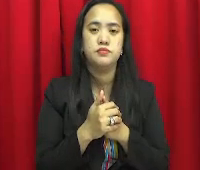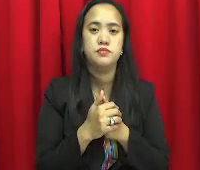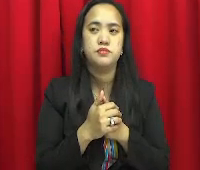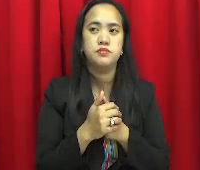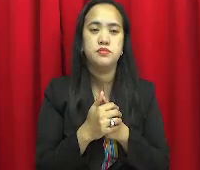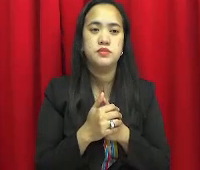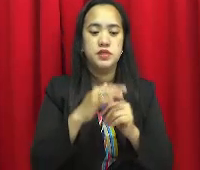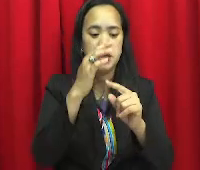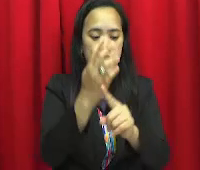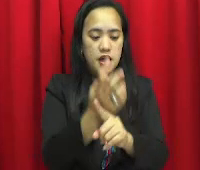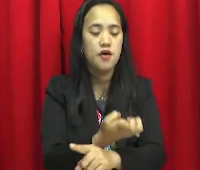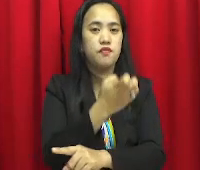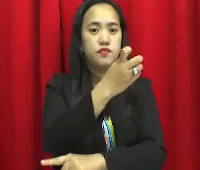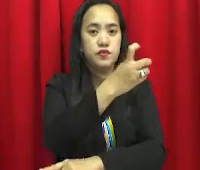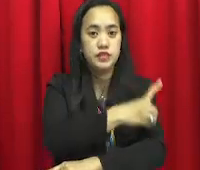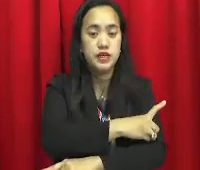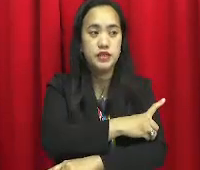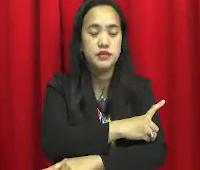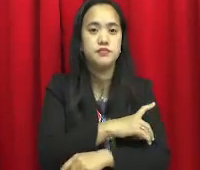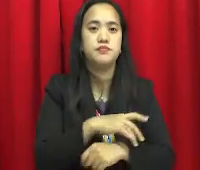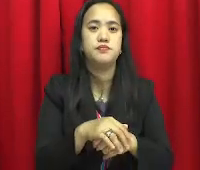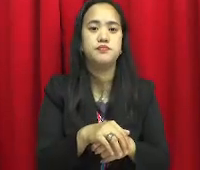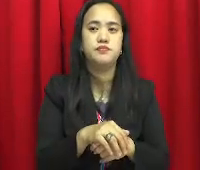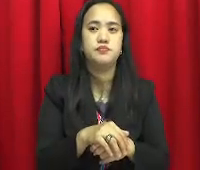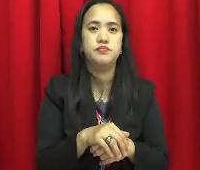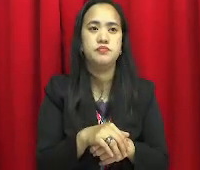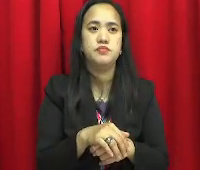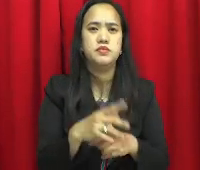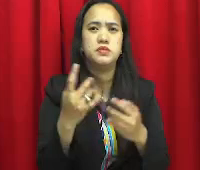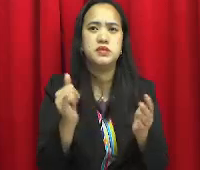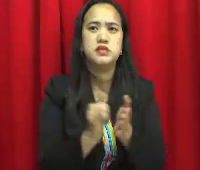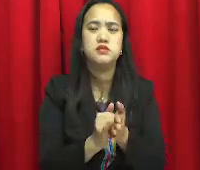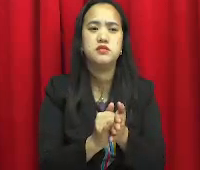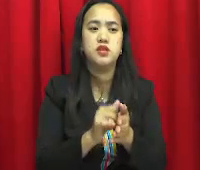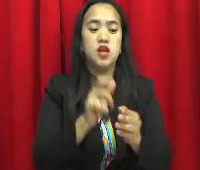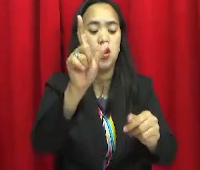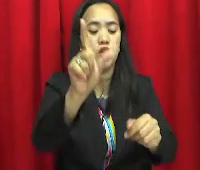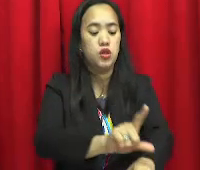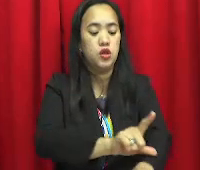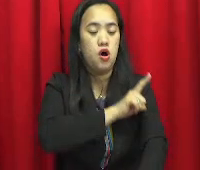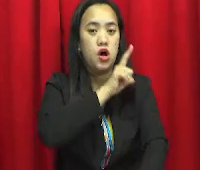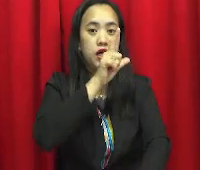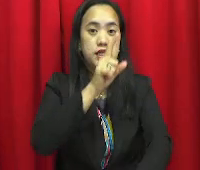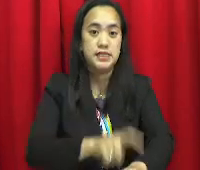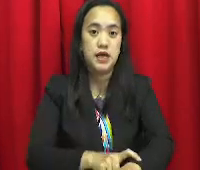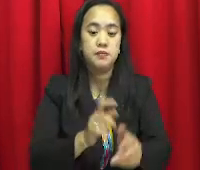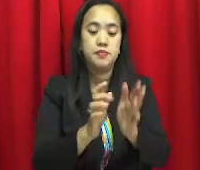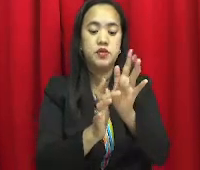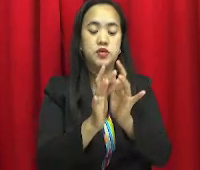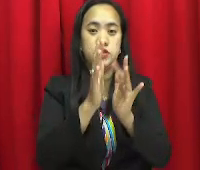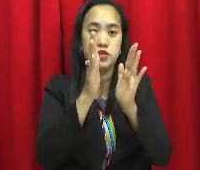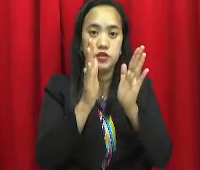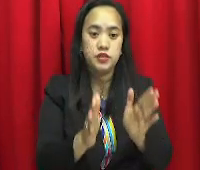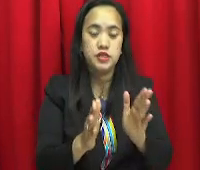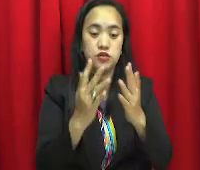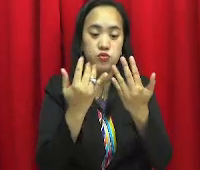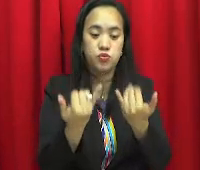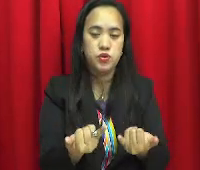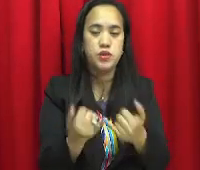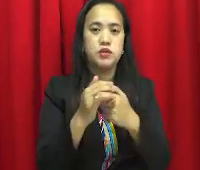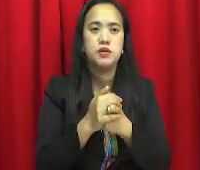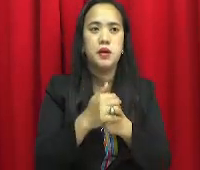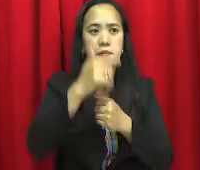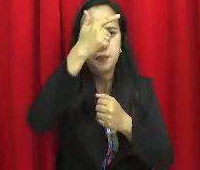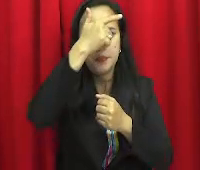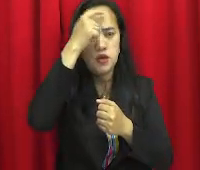yung bang araw-araw na sa yung tagal na pagiging Kristiyano. Yung bang may mga Kristiyano kasi